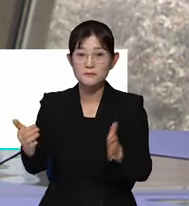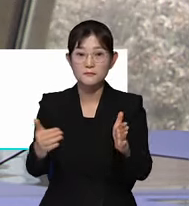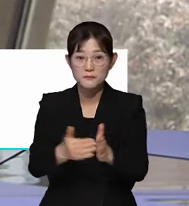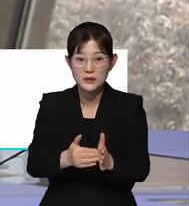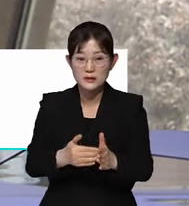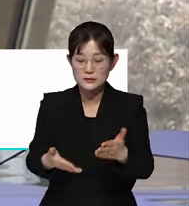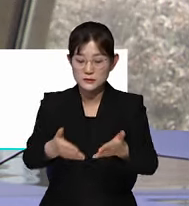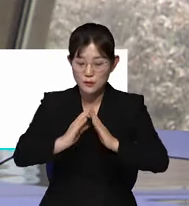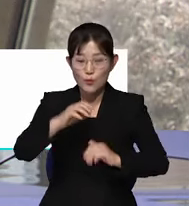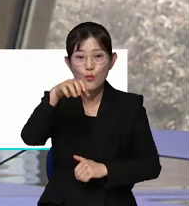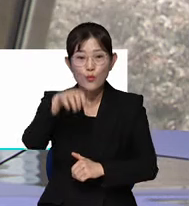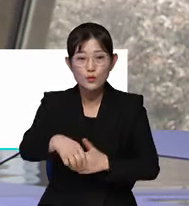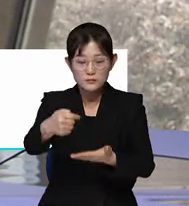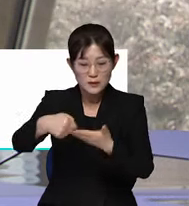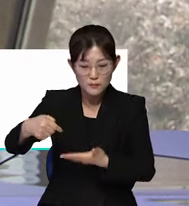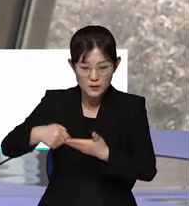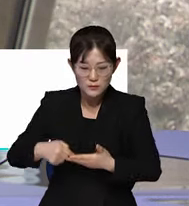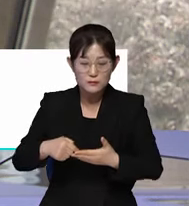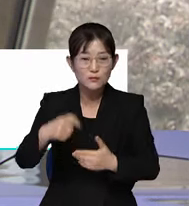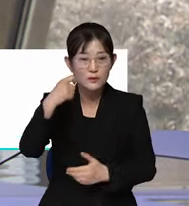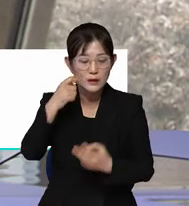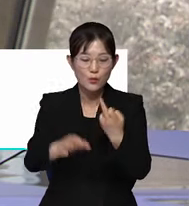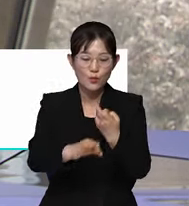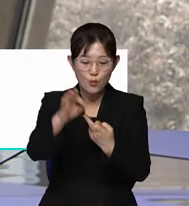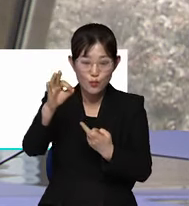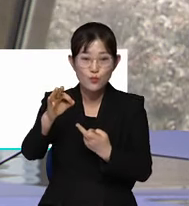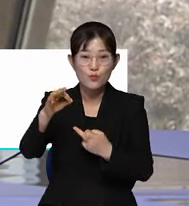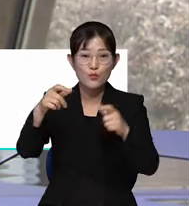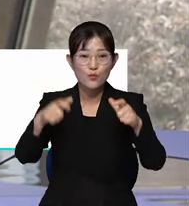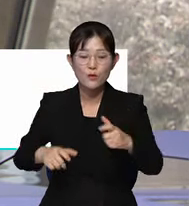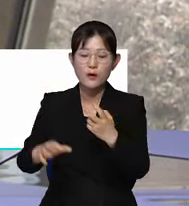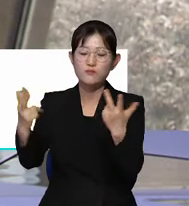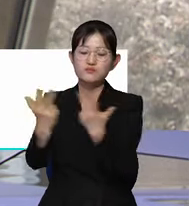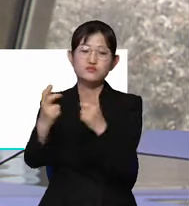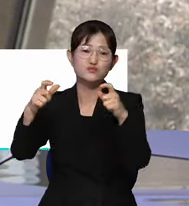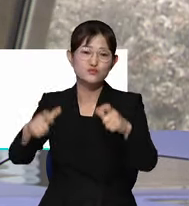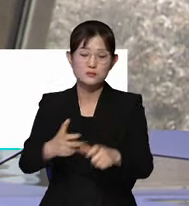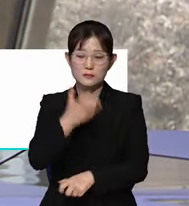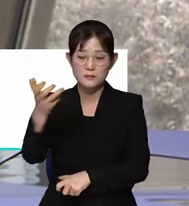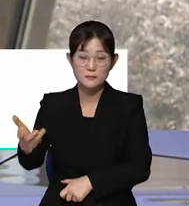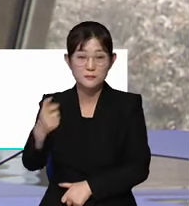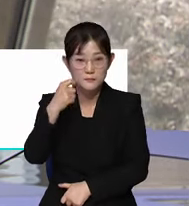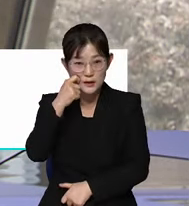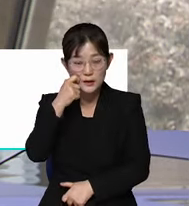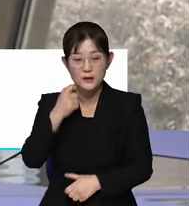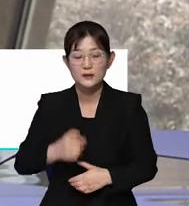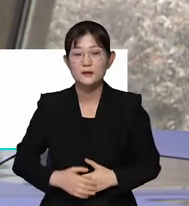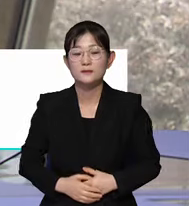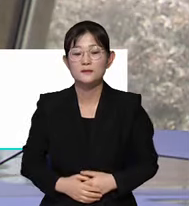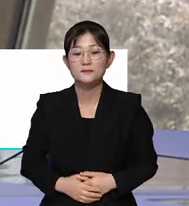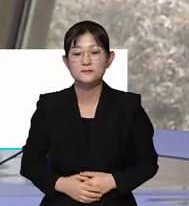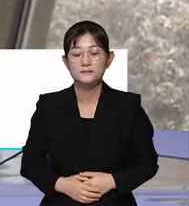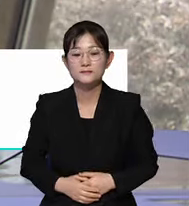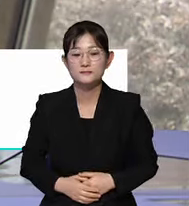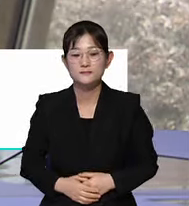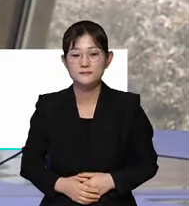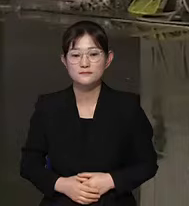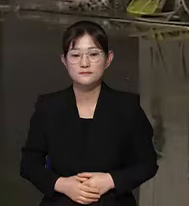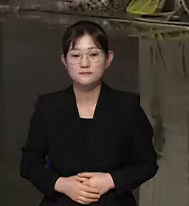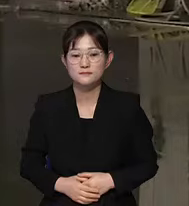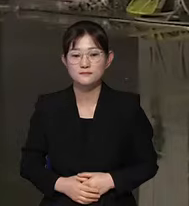후보지 신청을 받지 못한 동구와 북구는 결국 한 곳도 제출하지 못했습니다. 정경원 기자입니다.